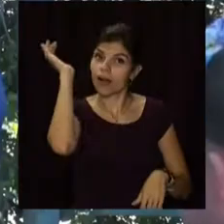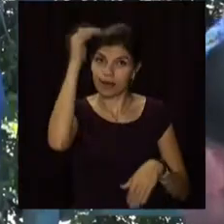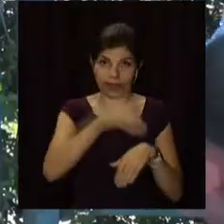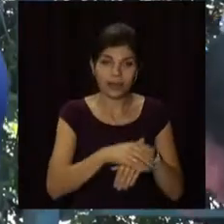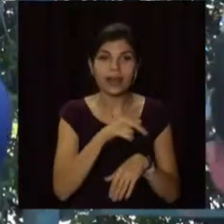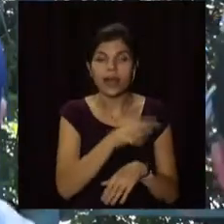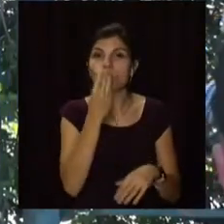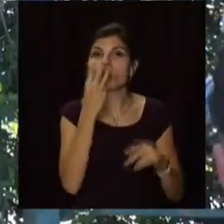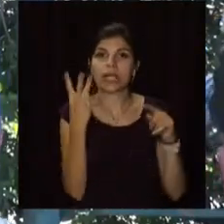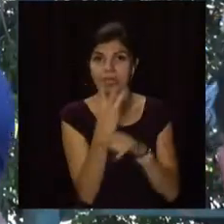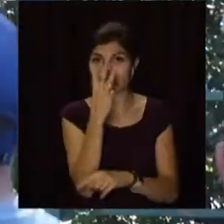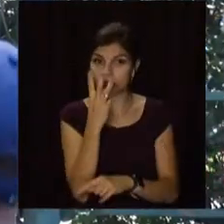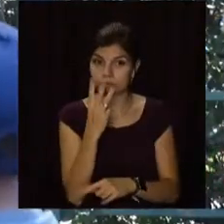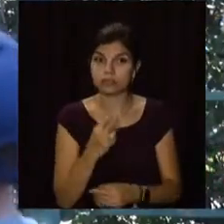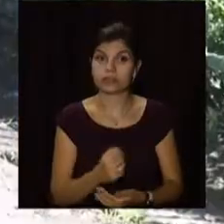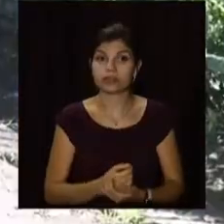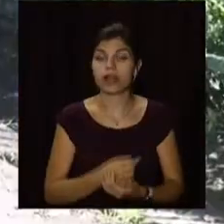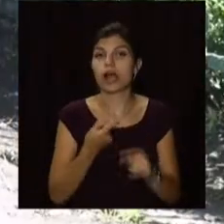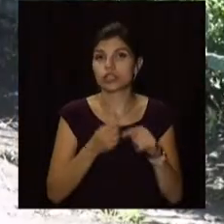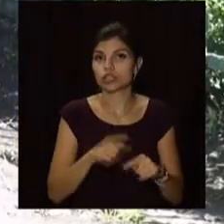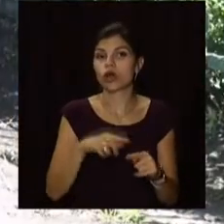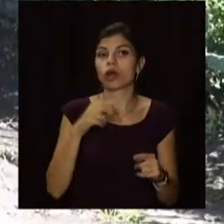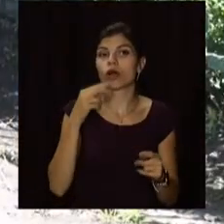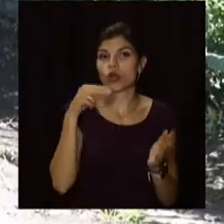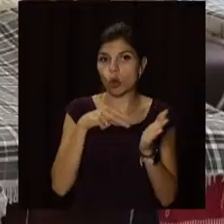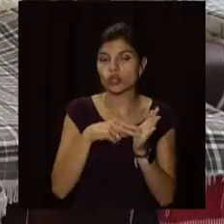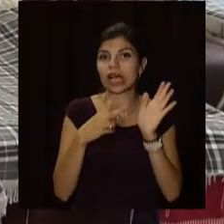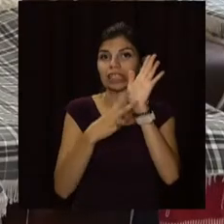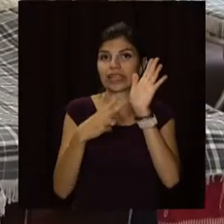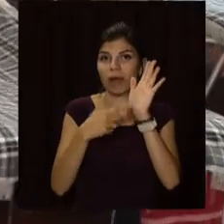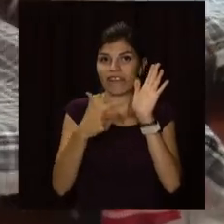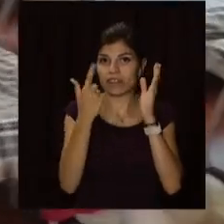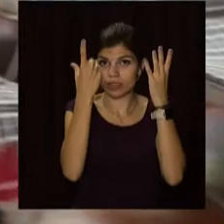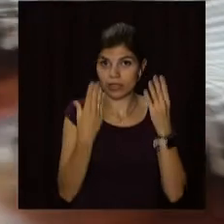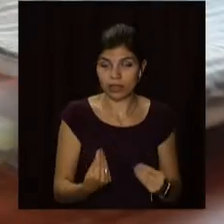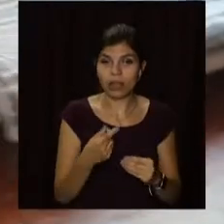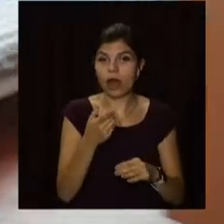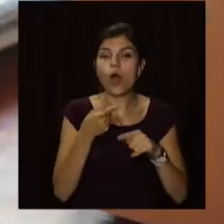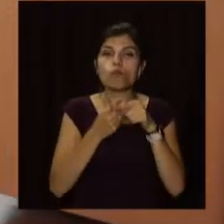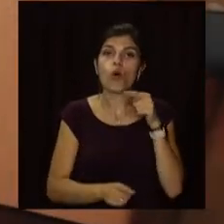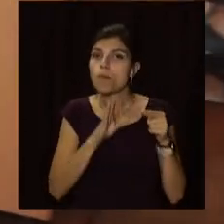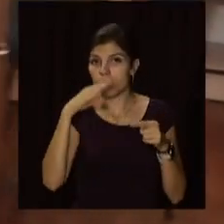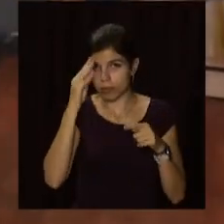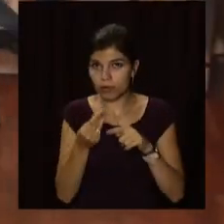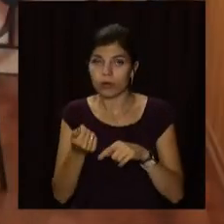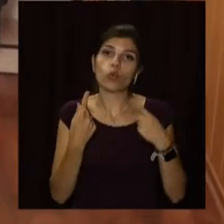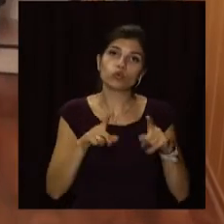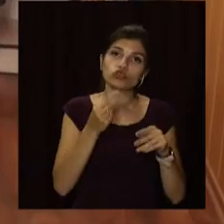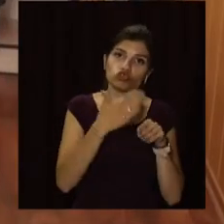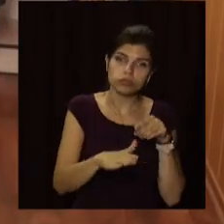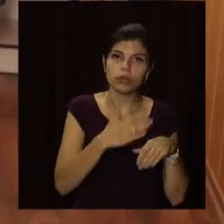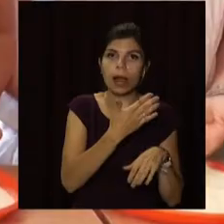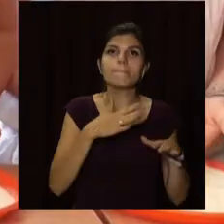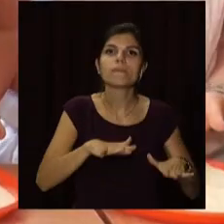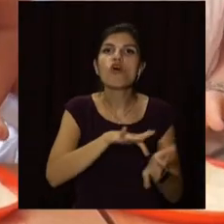забезпечені триразовим харчуванням. Це коштує 70 гривень на день. Половину сплачують батьки, іншу компенсує